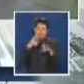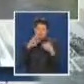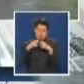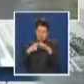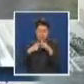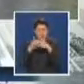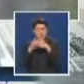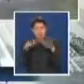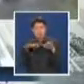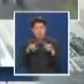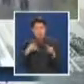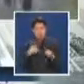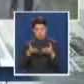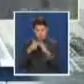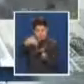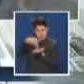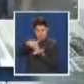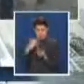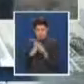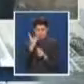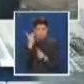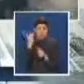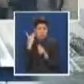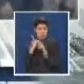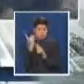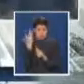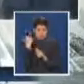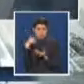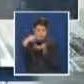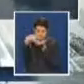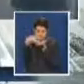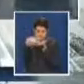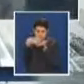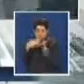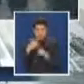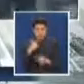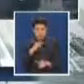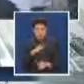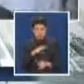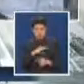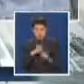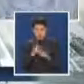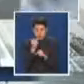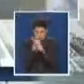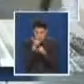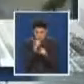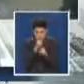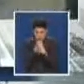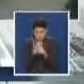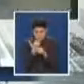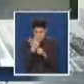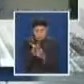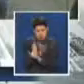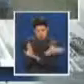ว่าที่เรามาตั้งศูนย์เมื่อสัปดาห์ที่แล้วเนี่ยอย่างที่ผมบอกครับว่าเมื่อตัวการทำงานเฉพาะหน้